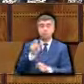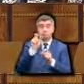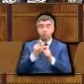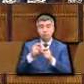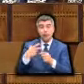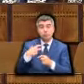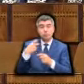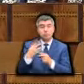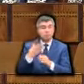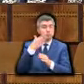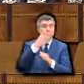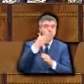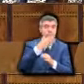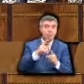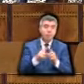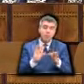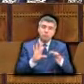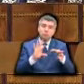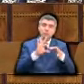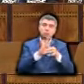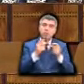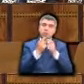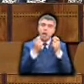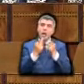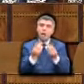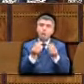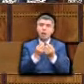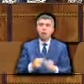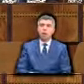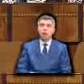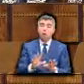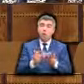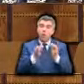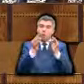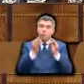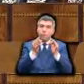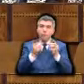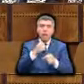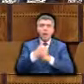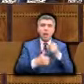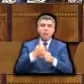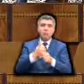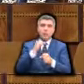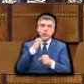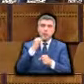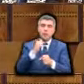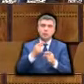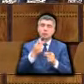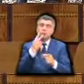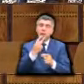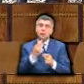بها الدولة، ولا مع القطاع الخاص. هذا التقييم يحتاج إلى تقييم سنوي، ويحتاج إلى رؤية